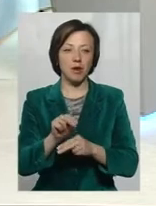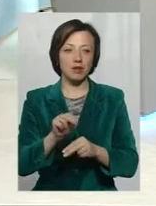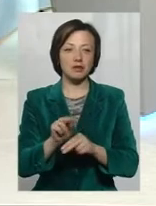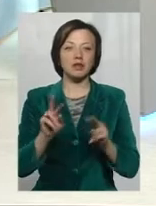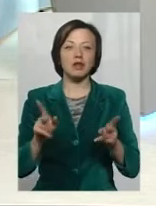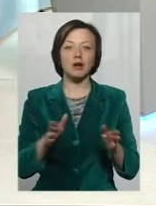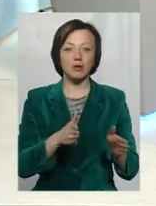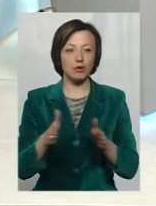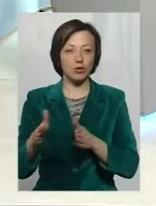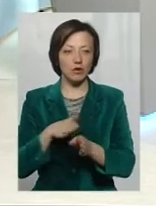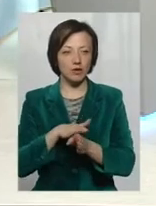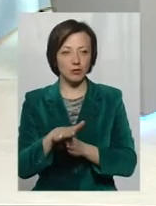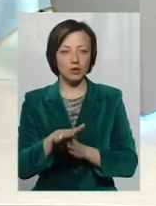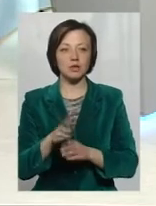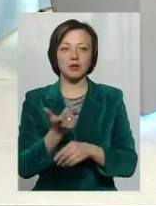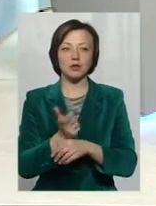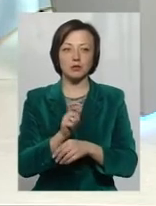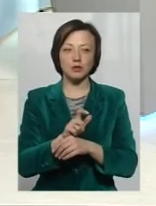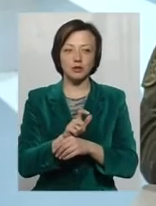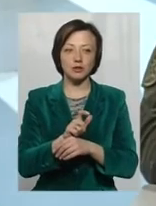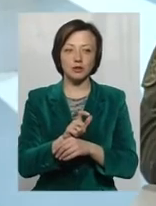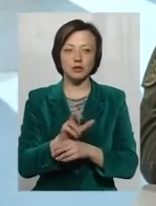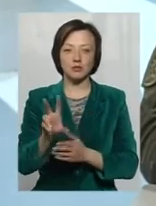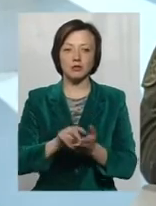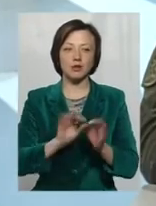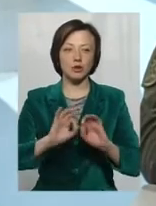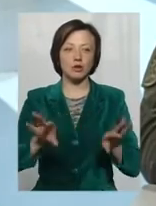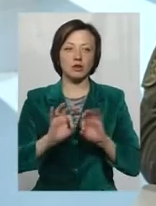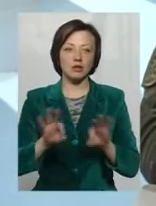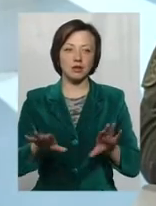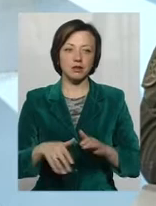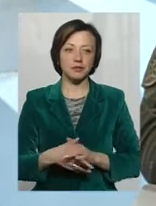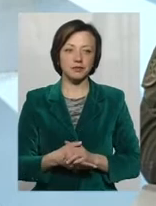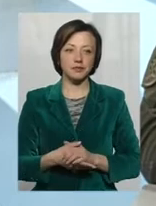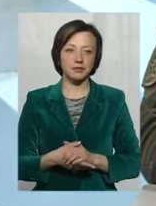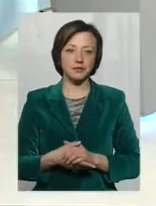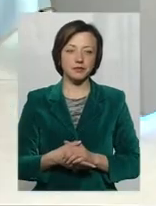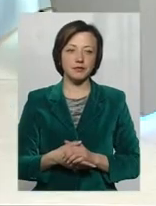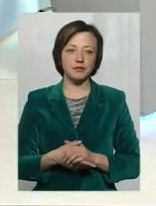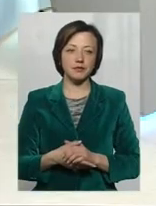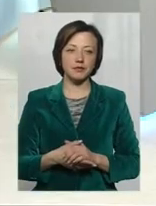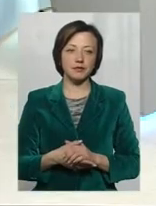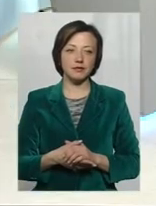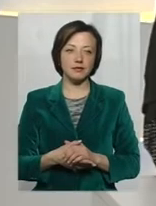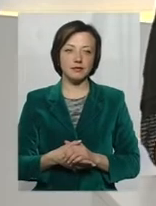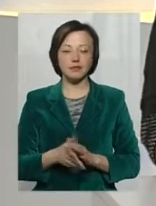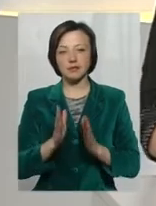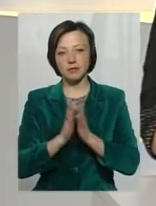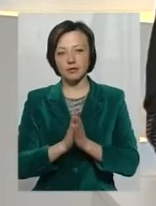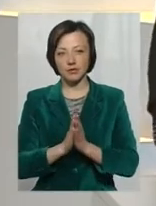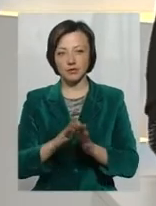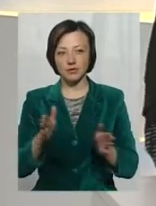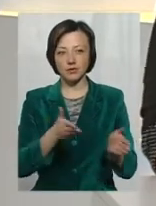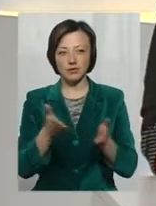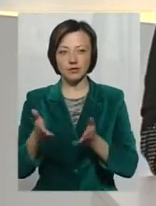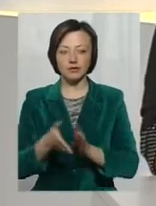проходила підготовка. Через це він більше свого прикладу розкаже, ніж я вам розкажу теорії. Прошу, пане Сергій, з перших вуст, як то